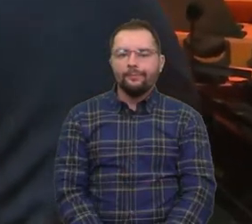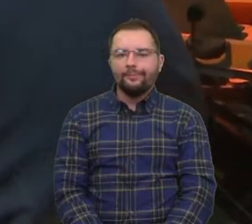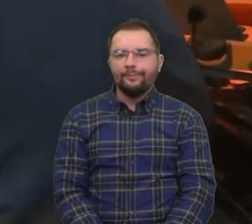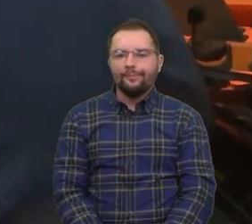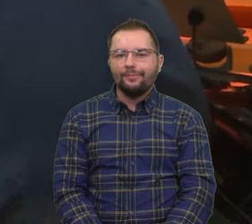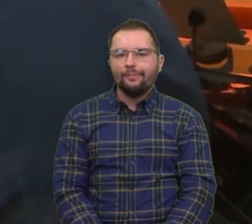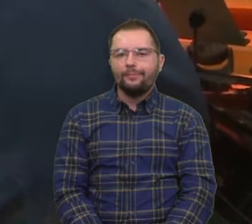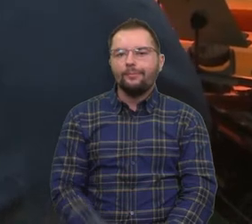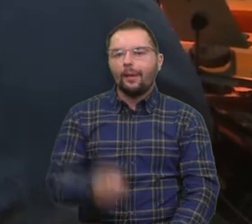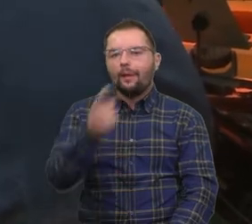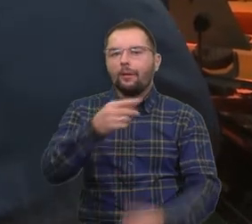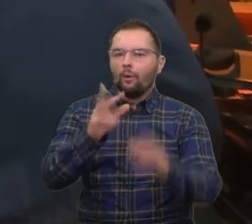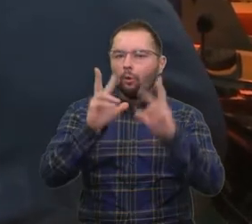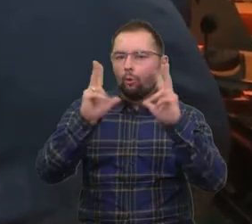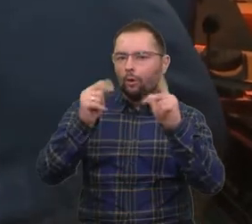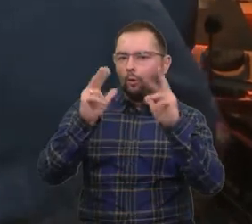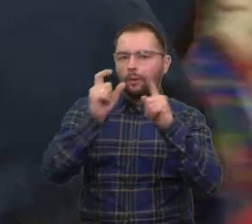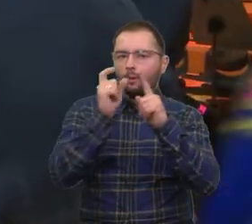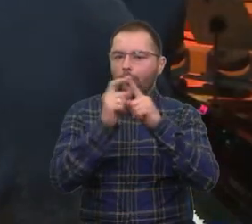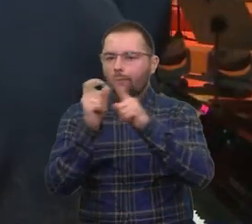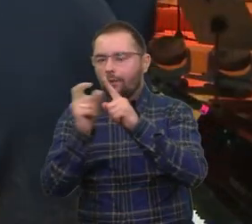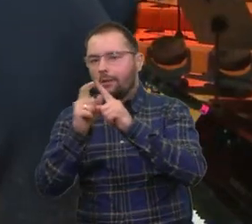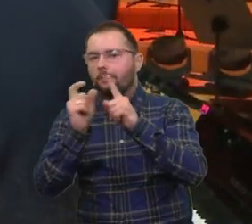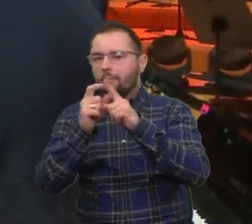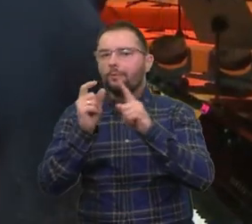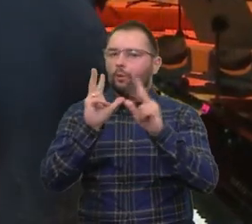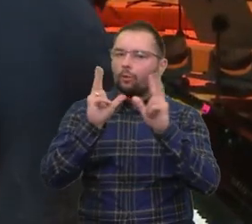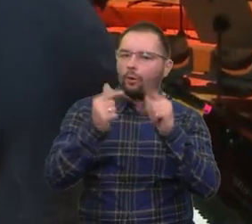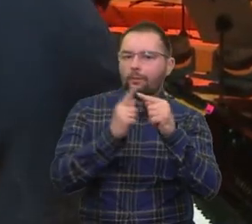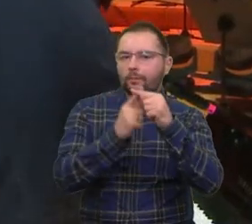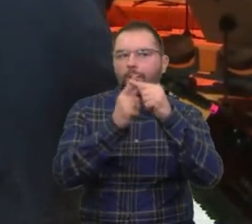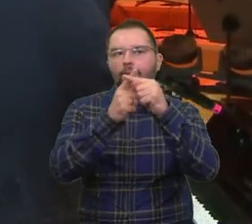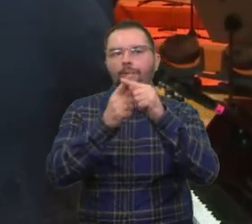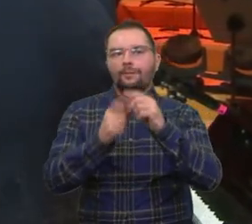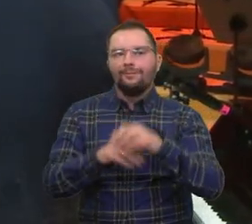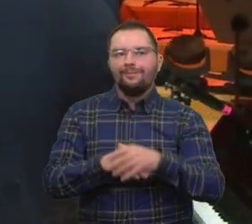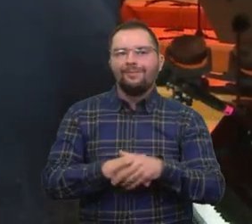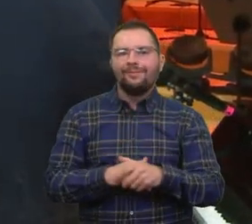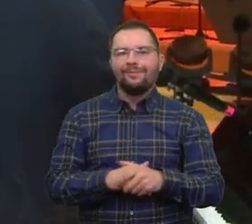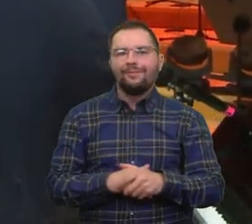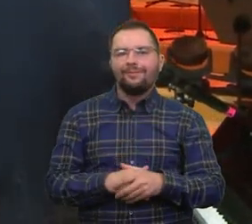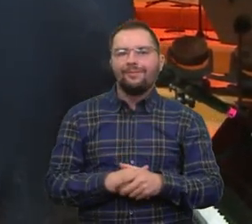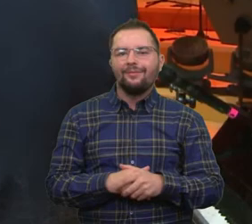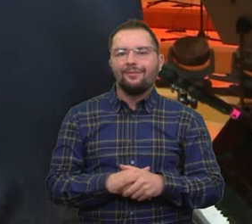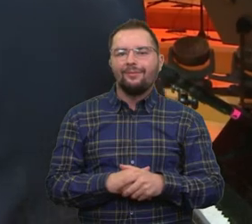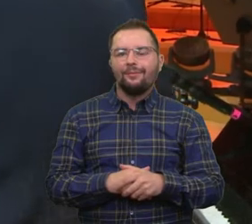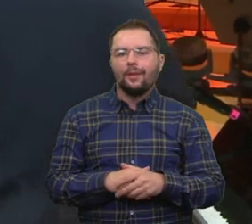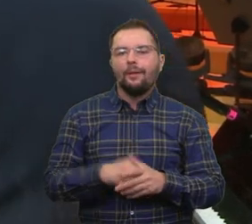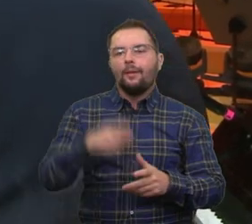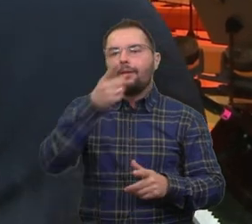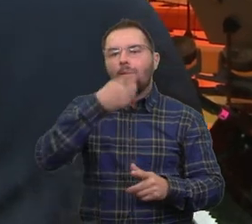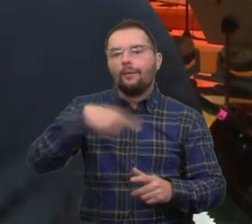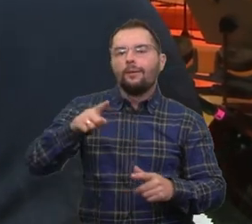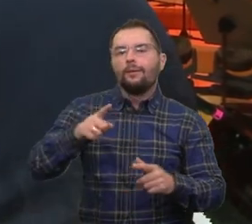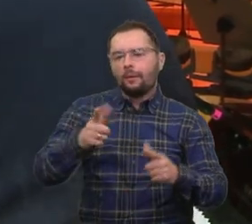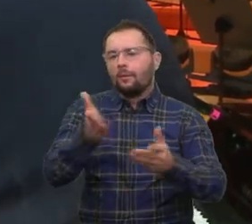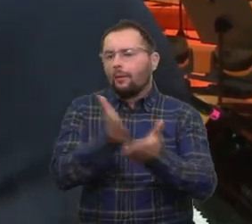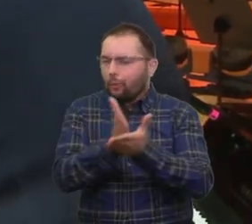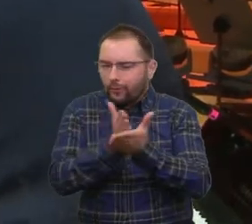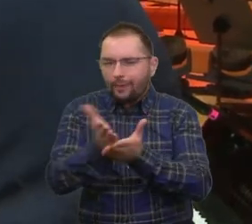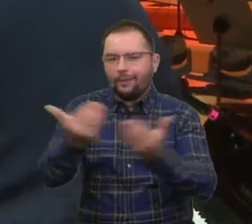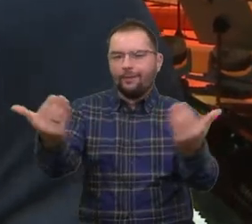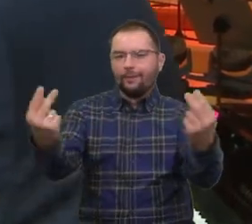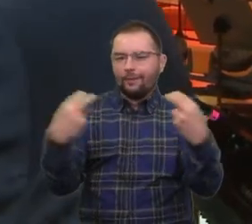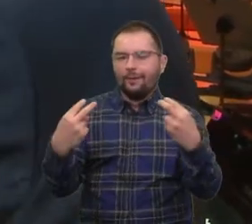I tutaj też piękne słowa padają. No nie możemy Państwu wszystkiego tutaj powiedzieć, co na naszej scenie, jakie słowa padają, ale uwierzcie,